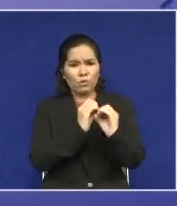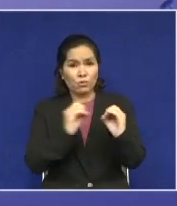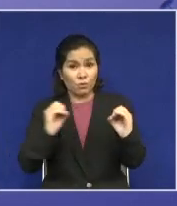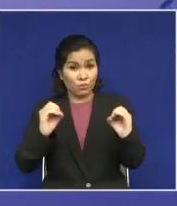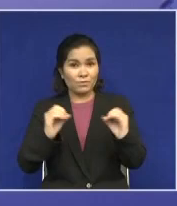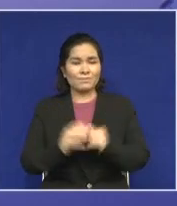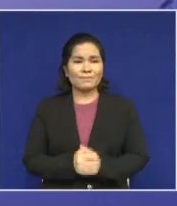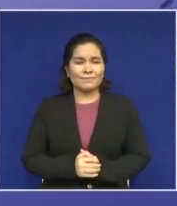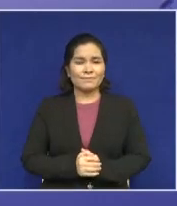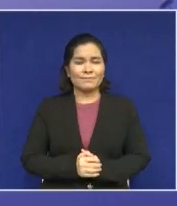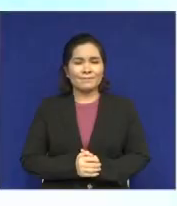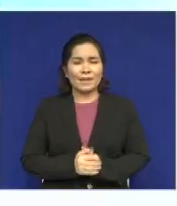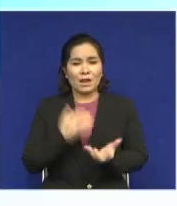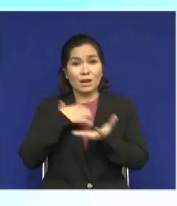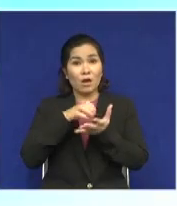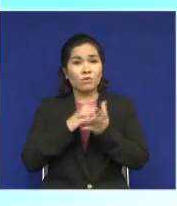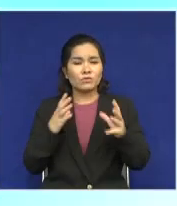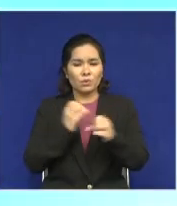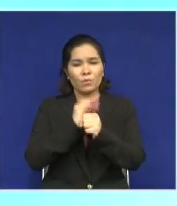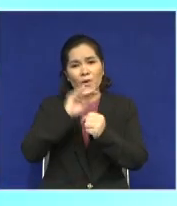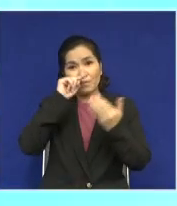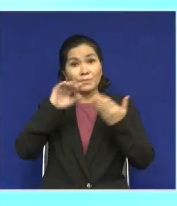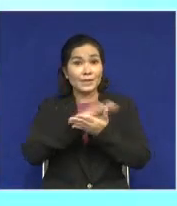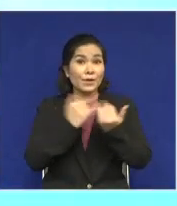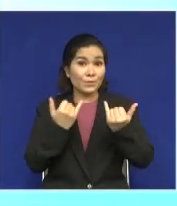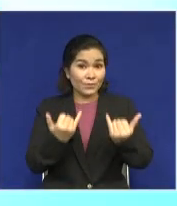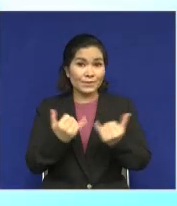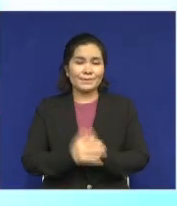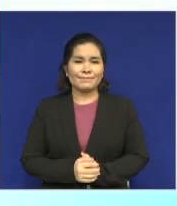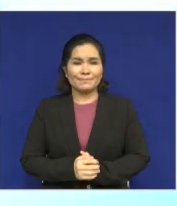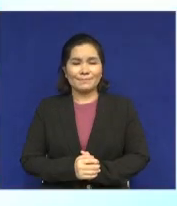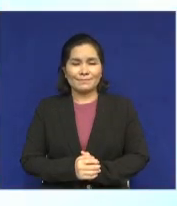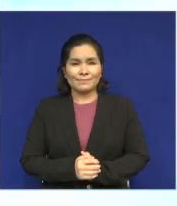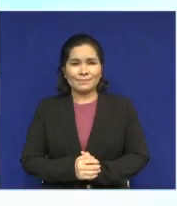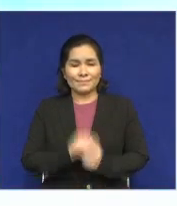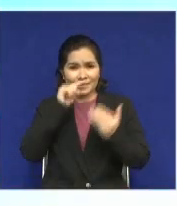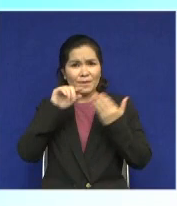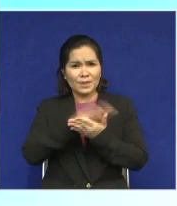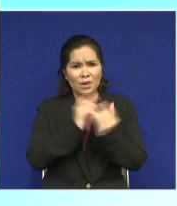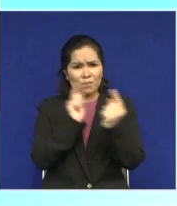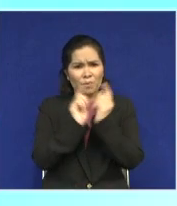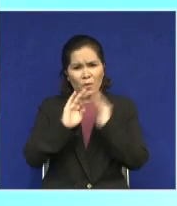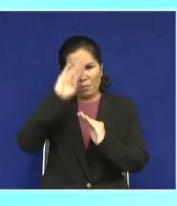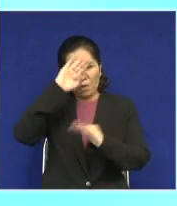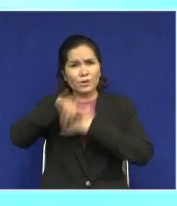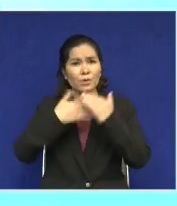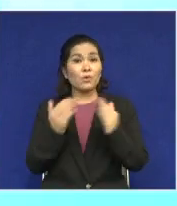าที่สถานการณ์ภาพรวมในประเทศในวันนี้นะคะในประเทศไทยของเราค่ะมีจำนวนผู้ป่วยยืนยันสะสม